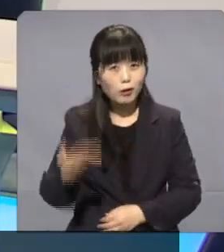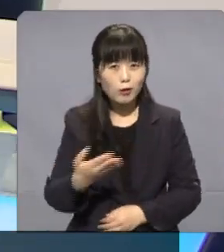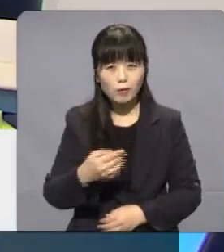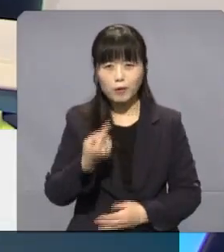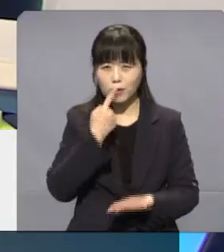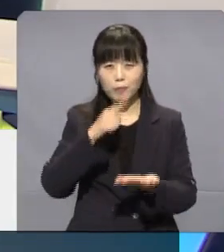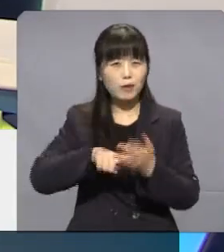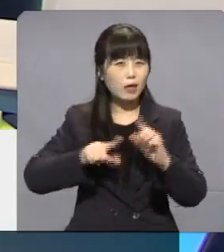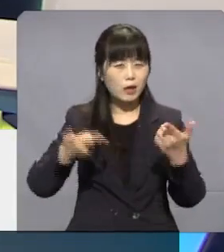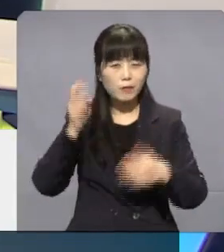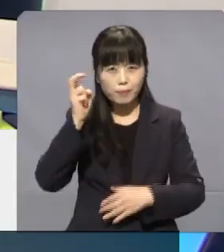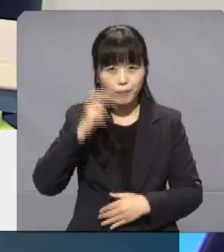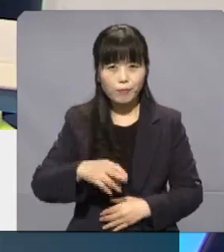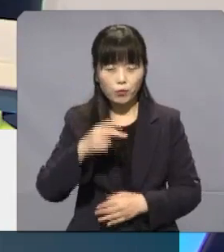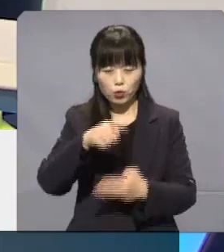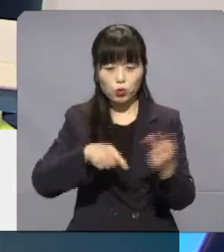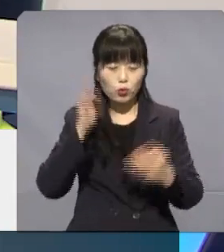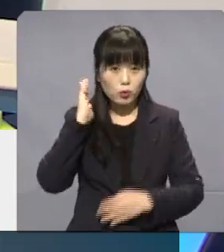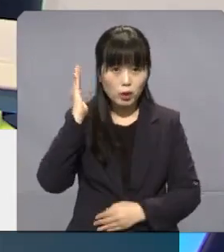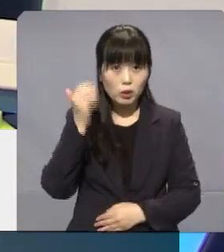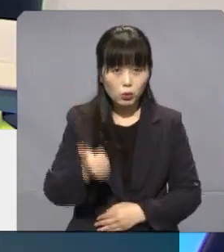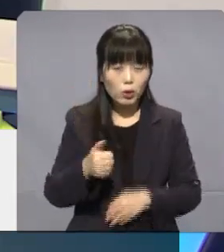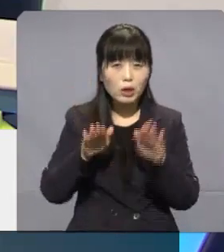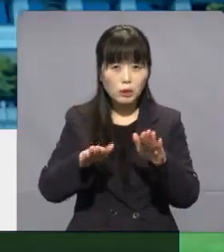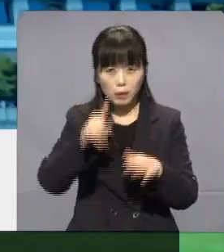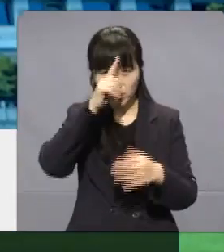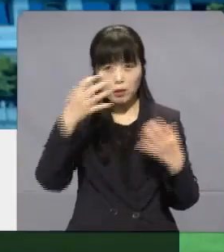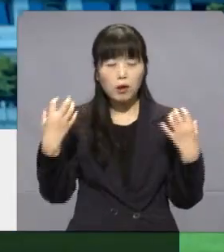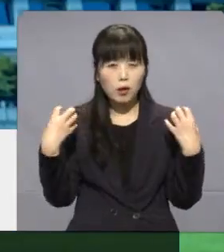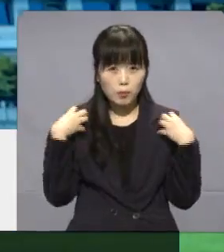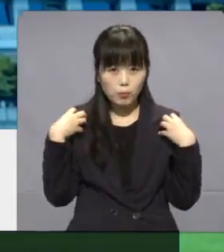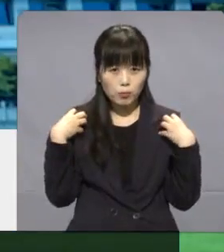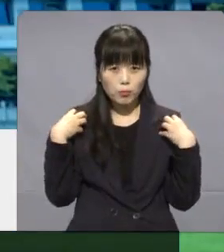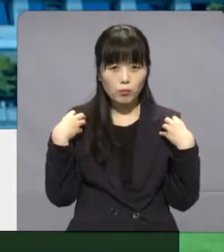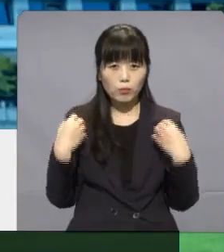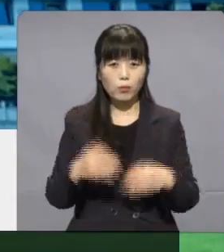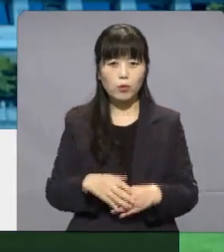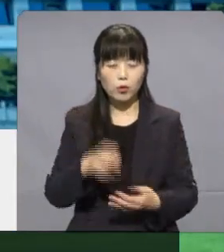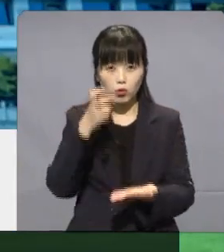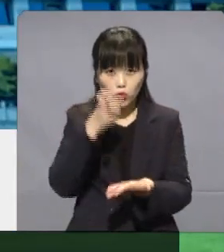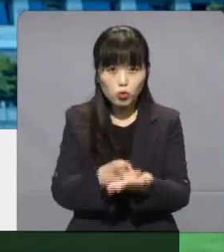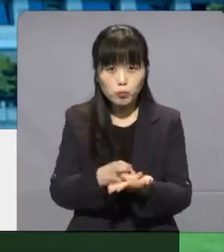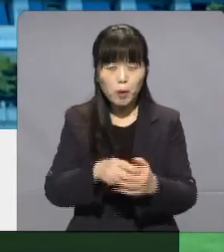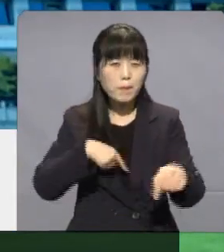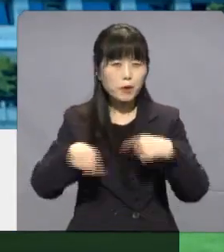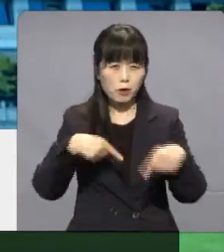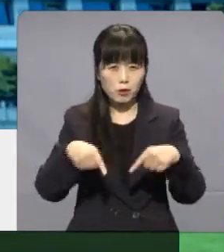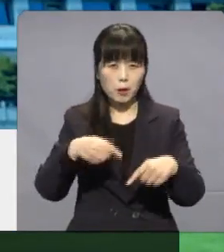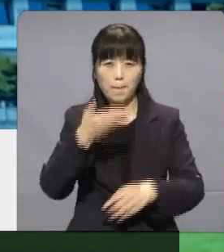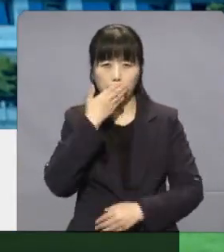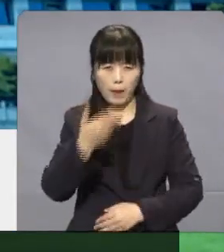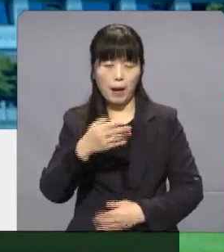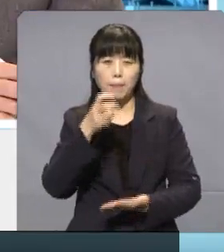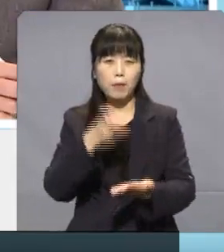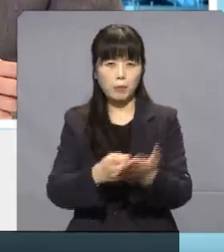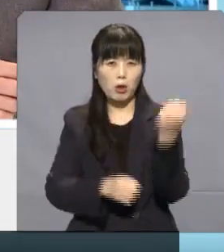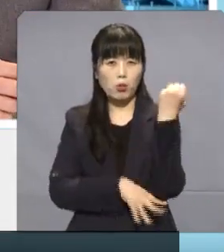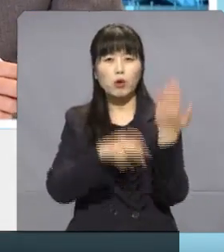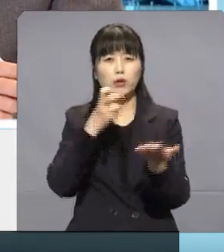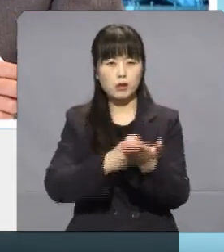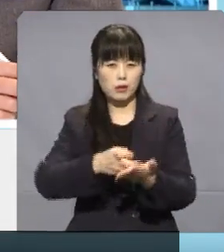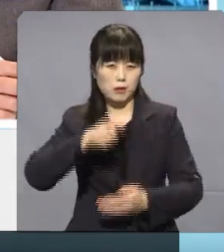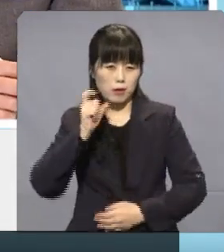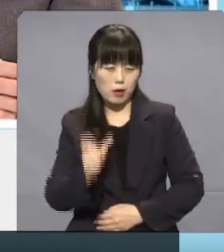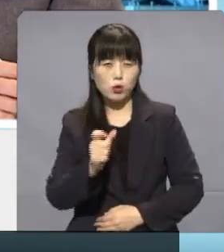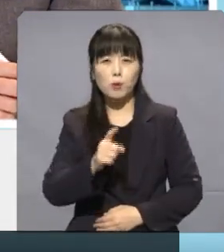쉽지 않을 거라고 봅니다. 지금 윤석열 대통령과 이번 정부가 소위 준법 정치를 한다고 할 정도로 법에 대한 원칙적인